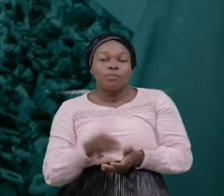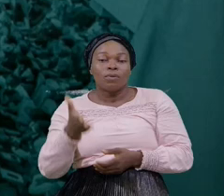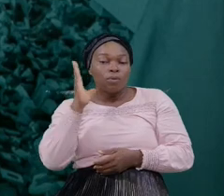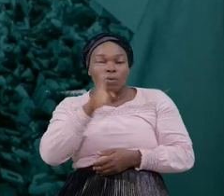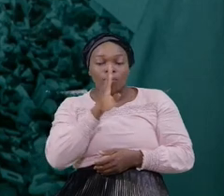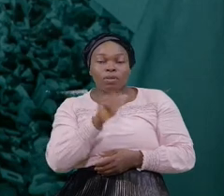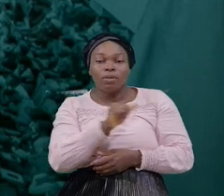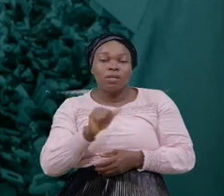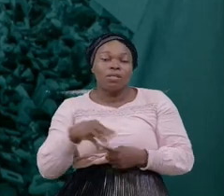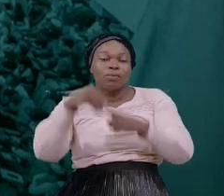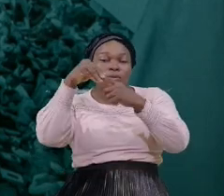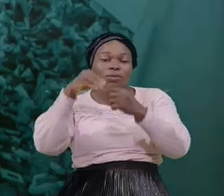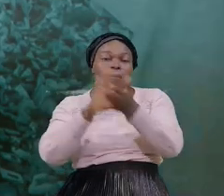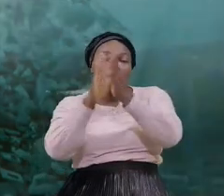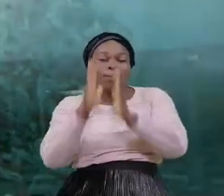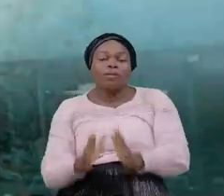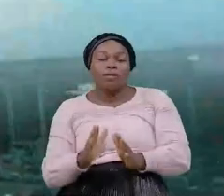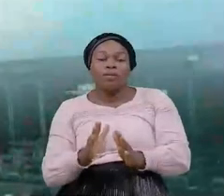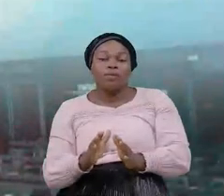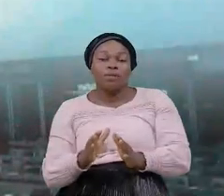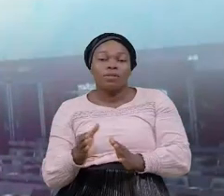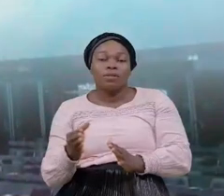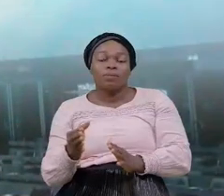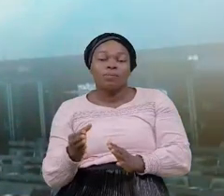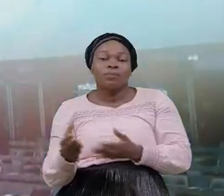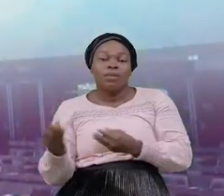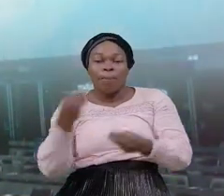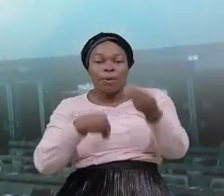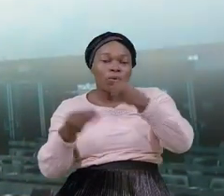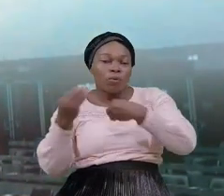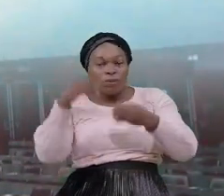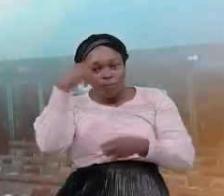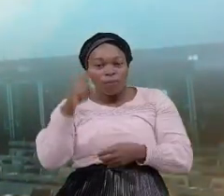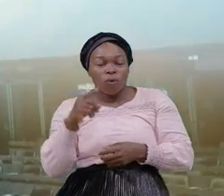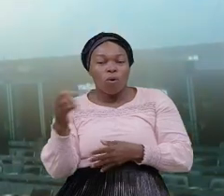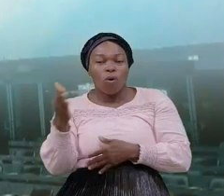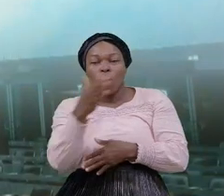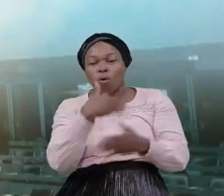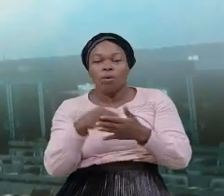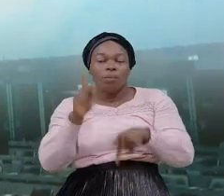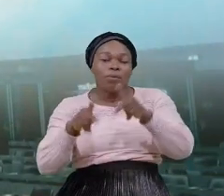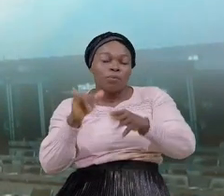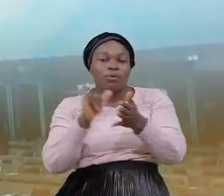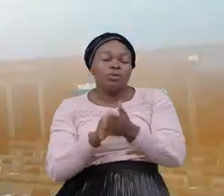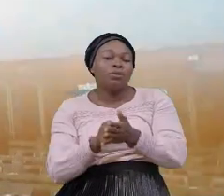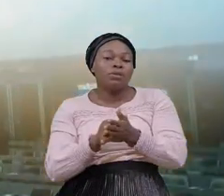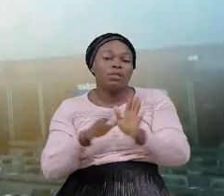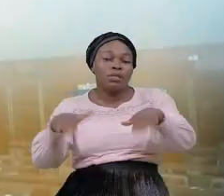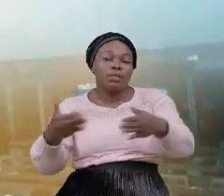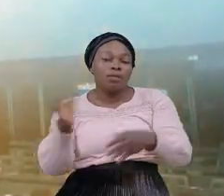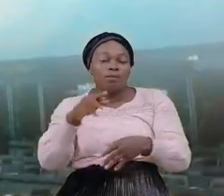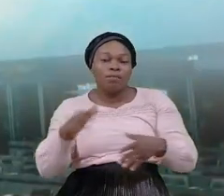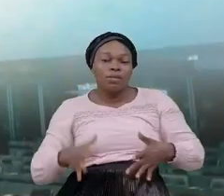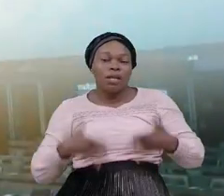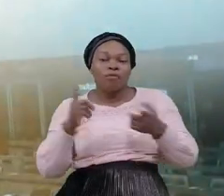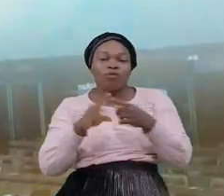Il y aura un banquet spécial pour les convertis, c'est pour tous ceux qui ont donné leur vie au Seigneur à cette croisade.